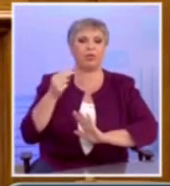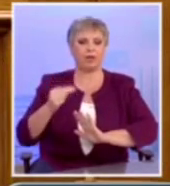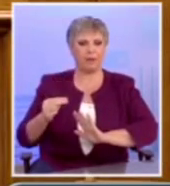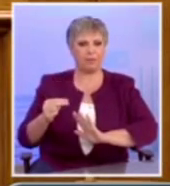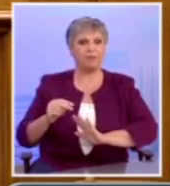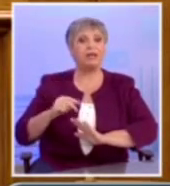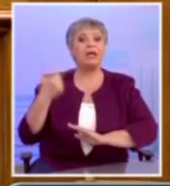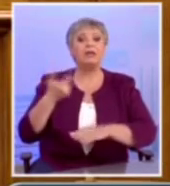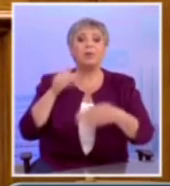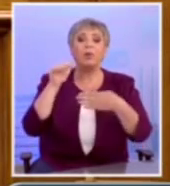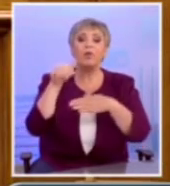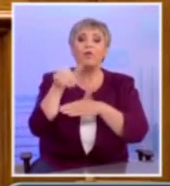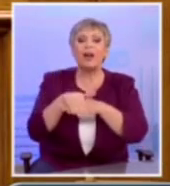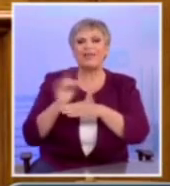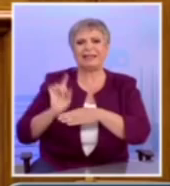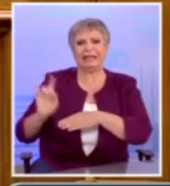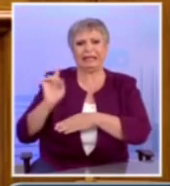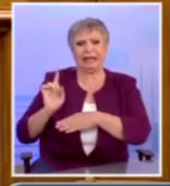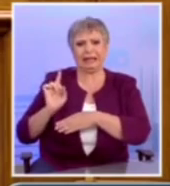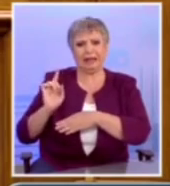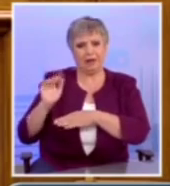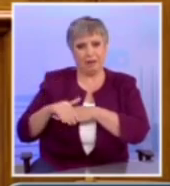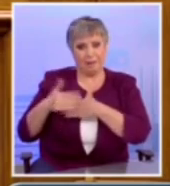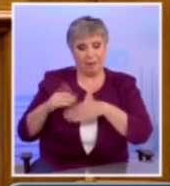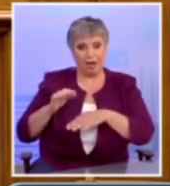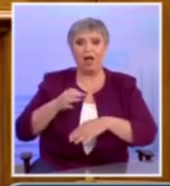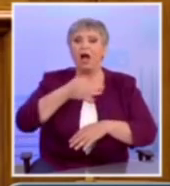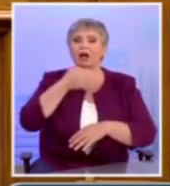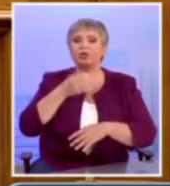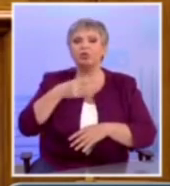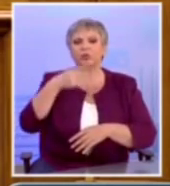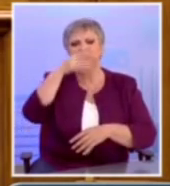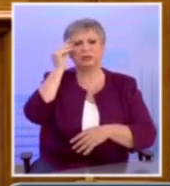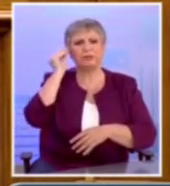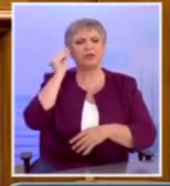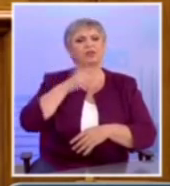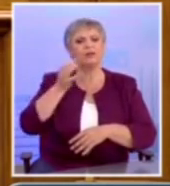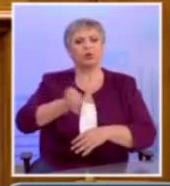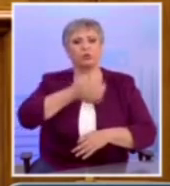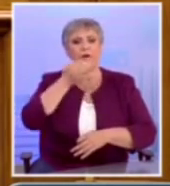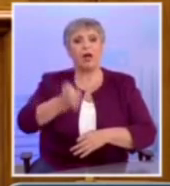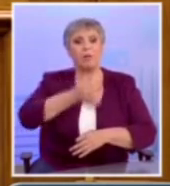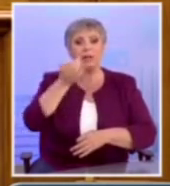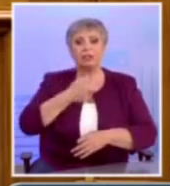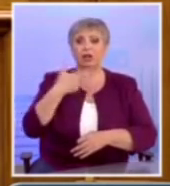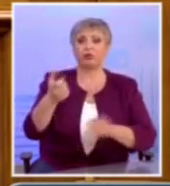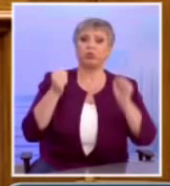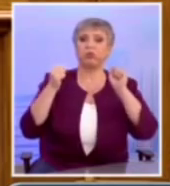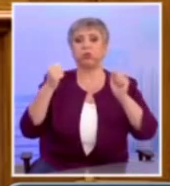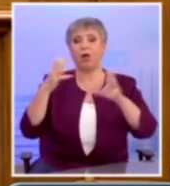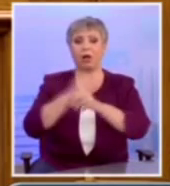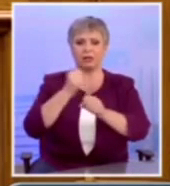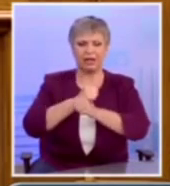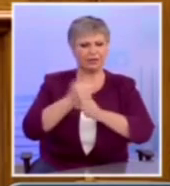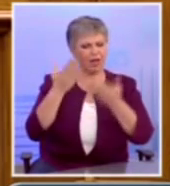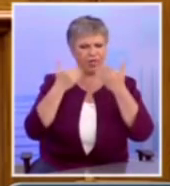Αλέξη Τσίπρα το βράδυ του δημοψηφίσματος ότι δεν υπήρχε θριαμβολογία. φάνηκε την επόμενη μέρα όταν υπήρχε η